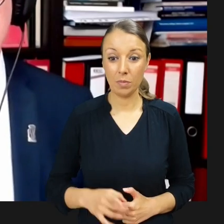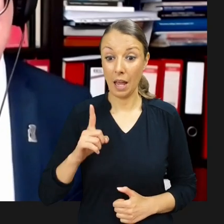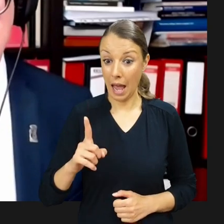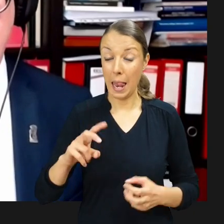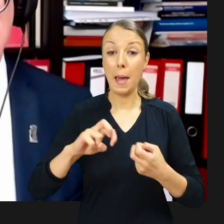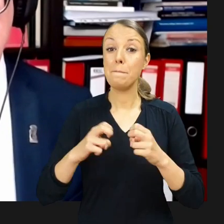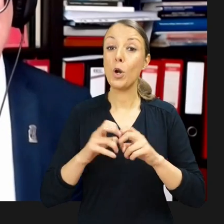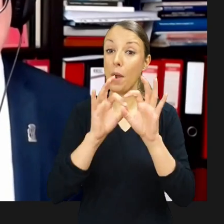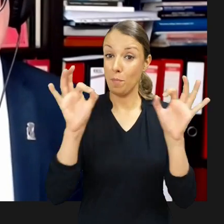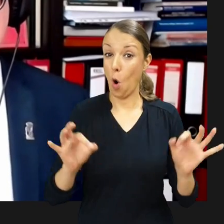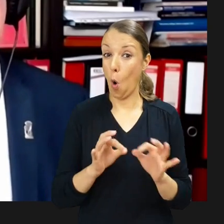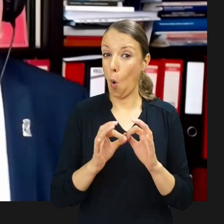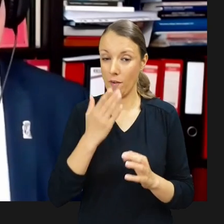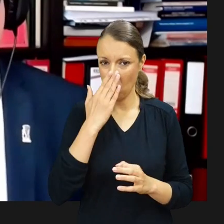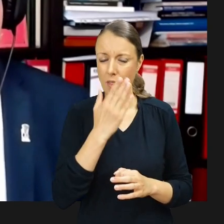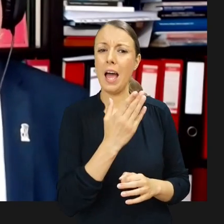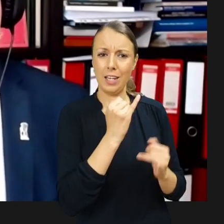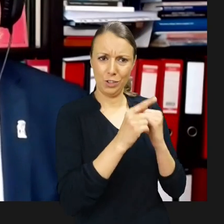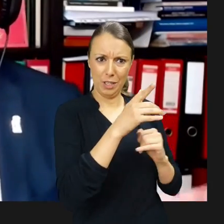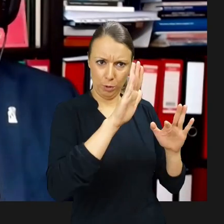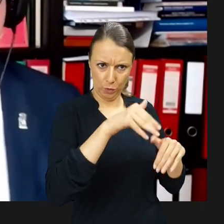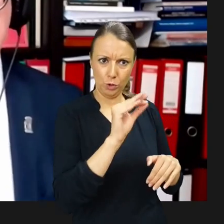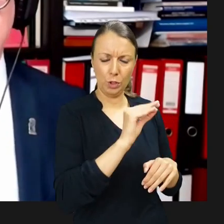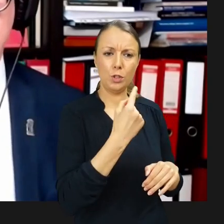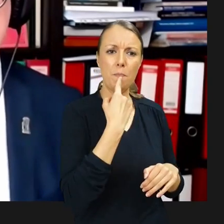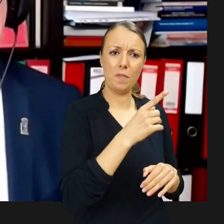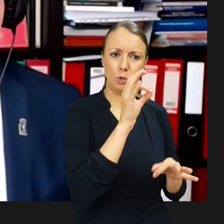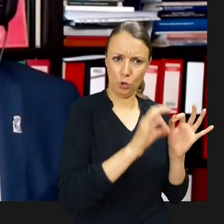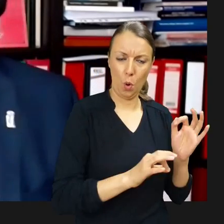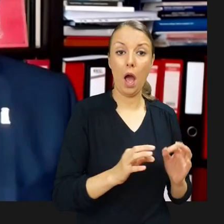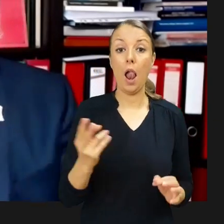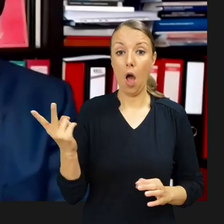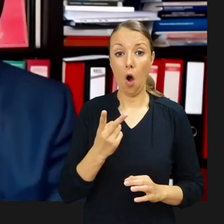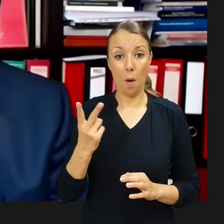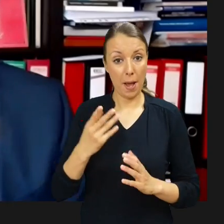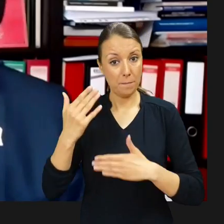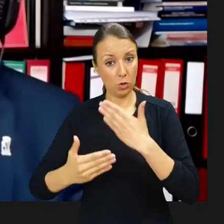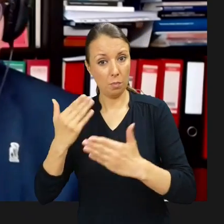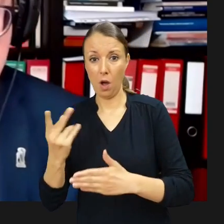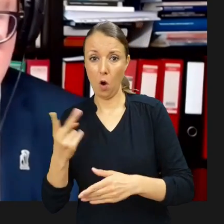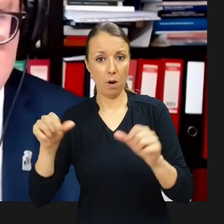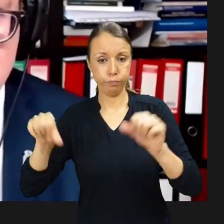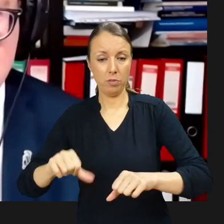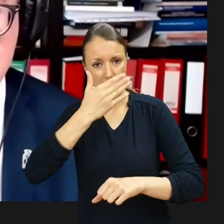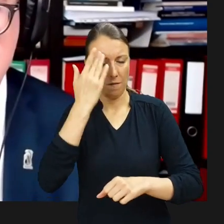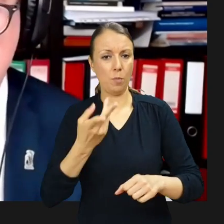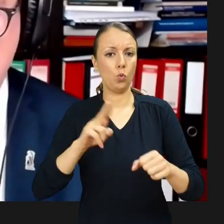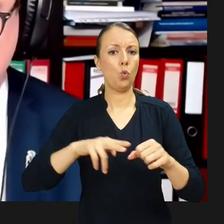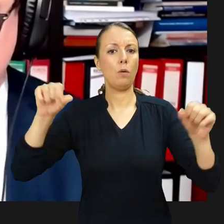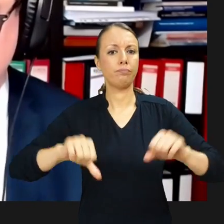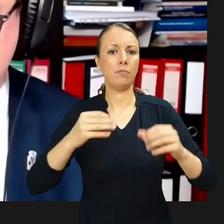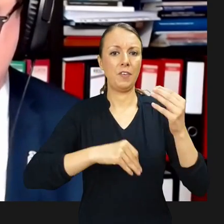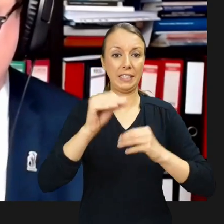kiepskie obydwa postępowania. Nie wiem, które jest bardziej kiepskie. Czy bardziej kiepskie jest postępowanie obecnie cywilne, czy bardziej postępowanie przed sądami